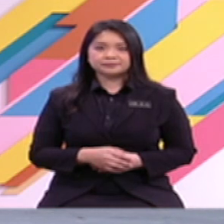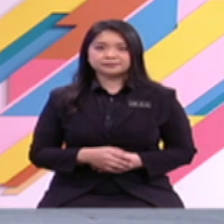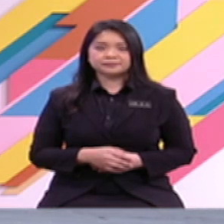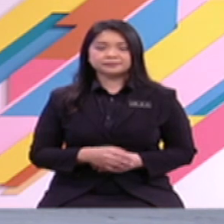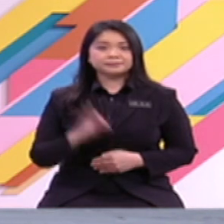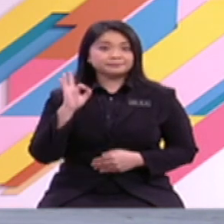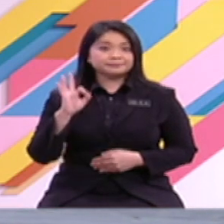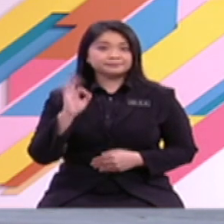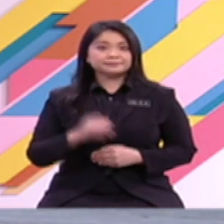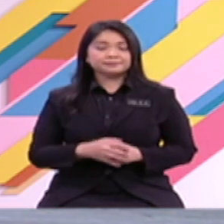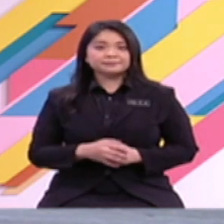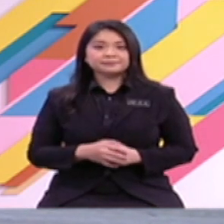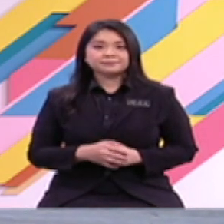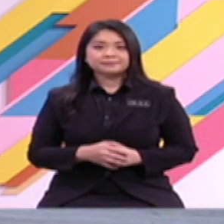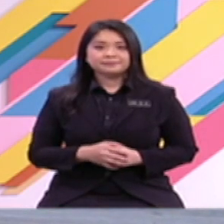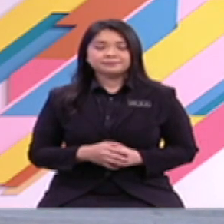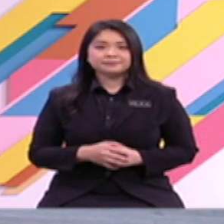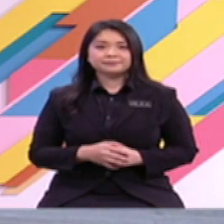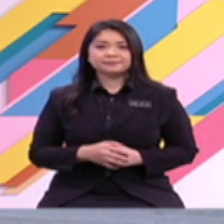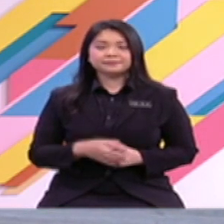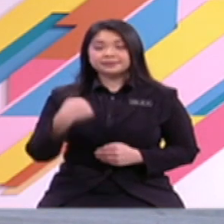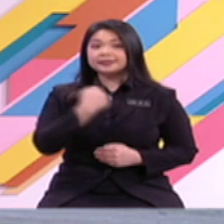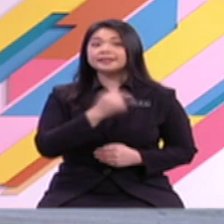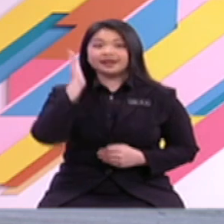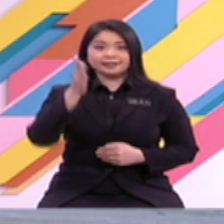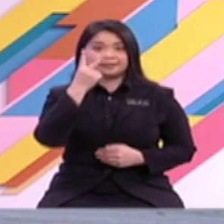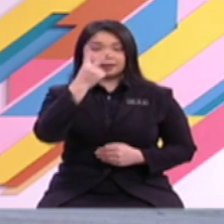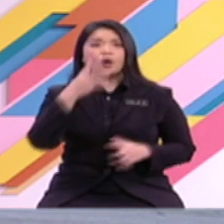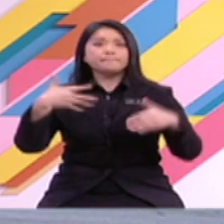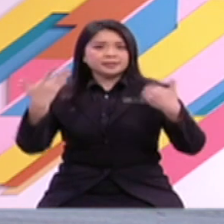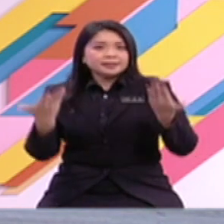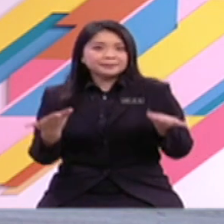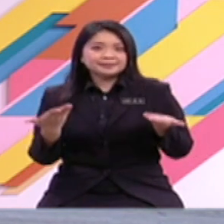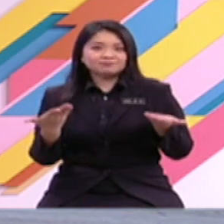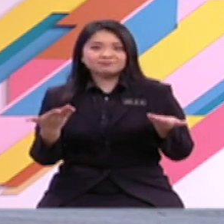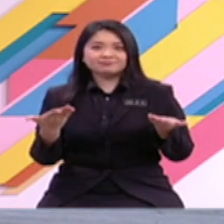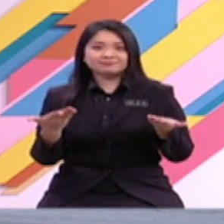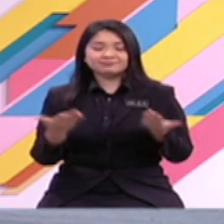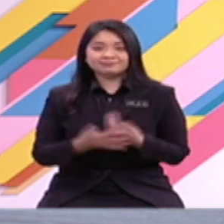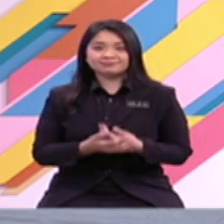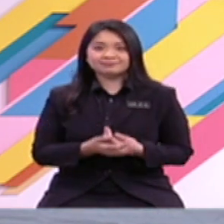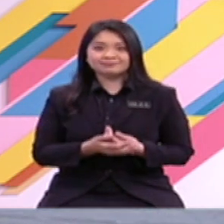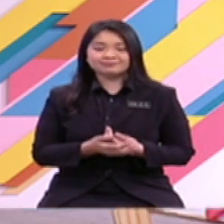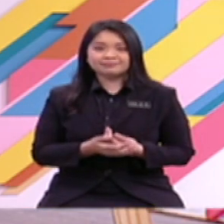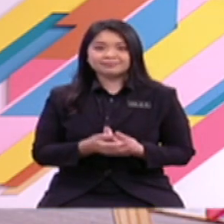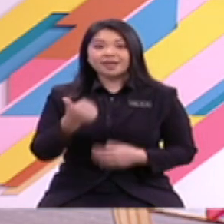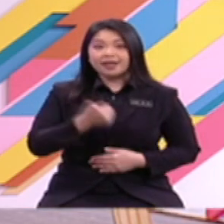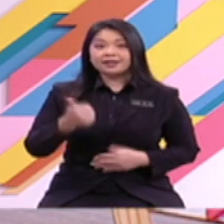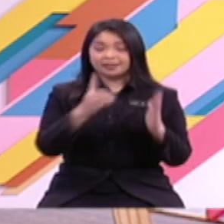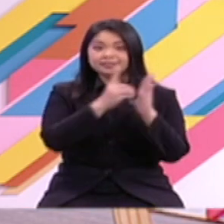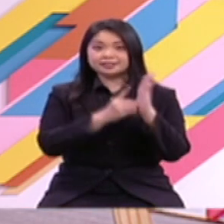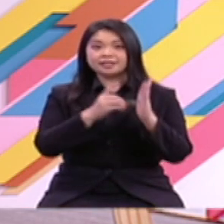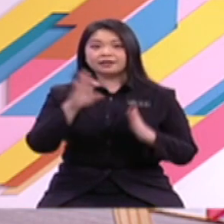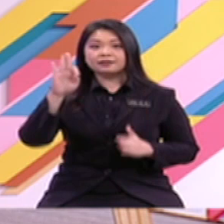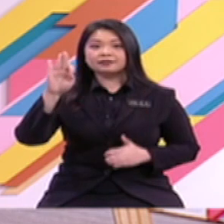hai oke Hai seterusnya kita jengok macam mana Oke anak Dasa